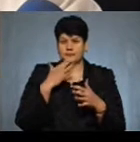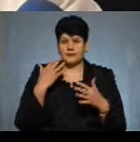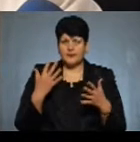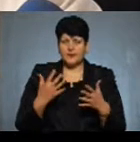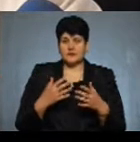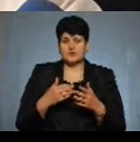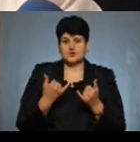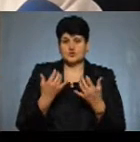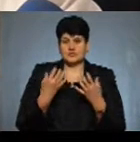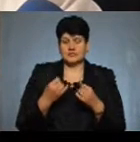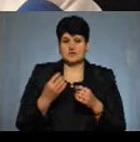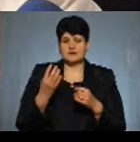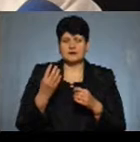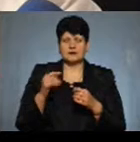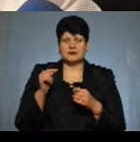день складає